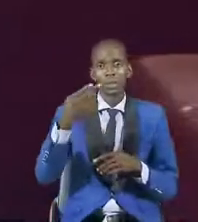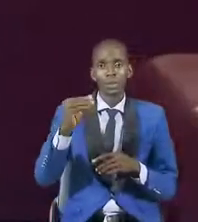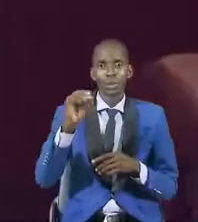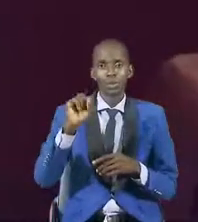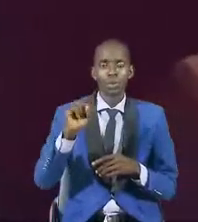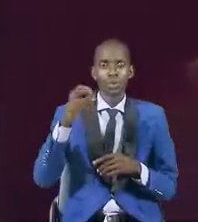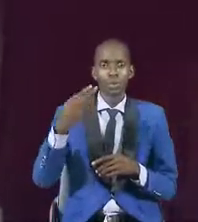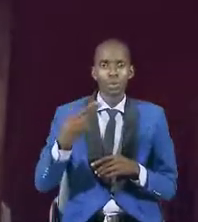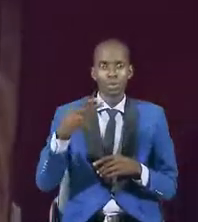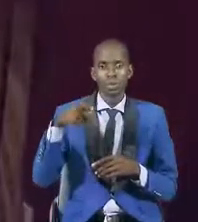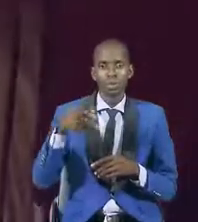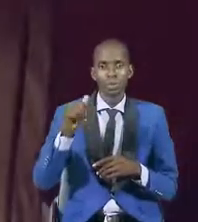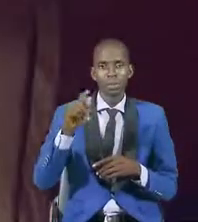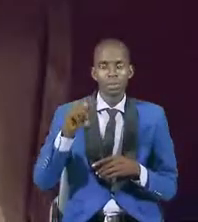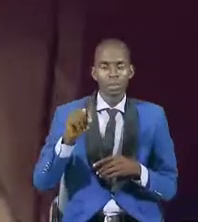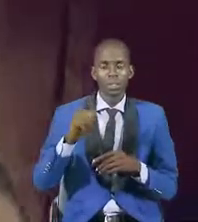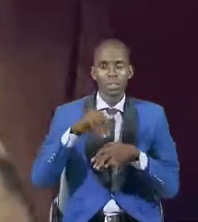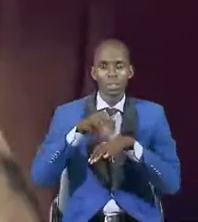Josaphat